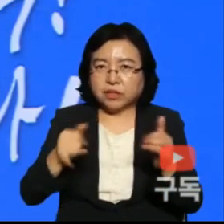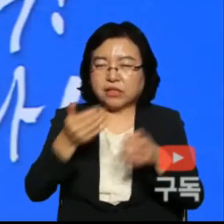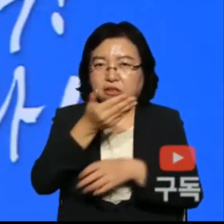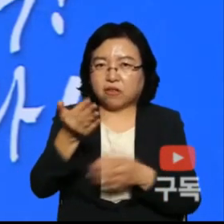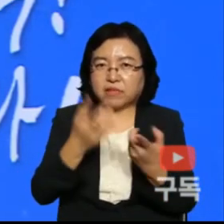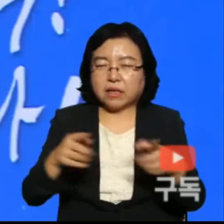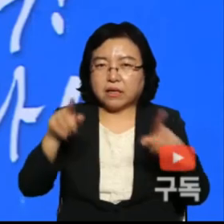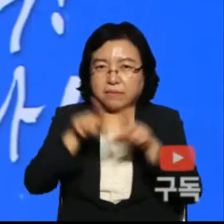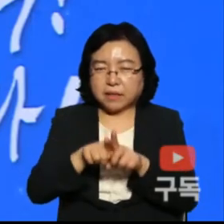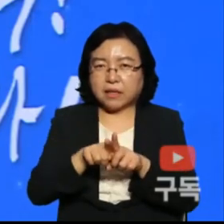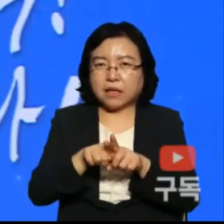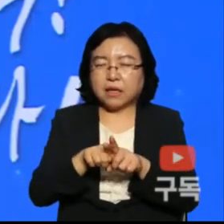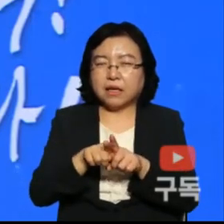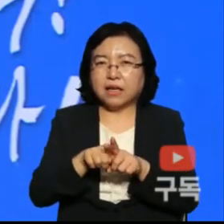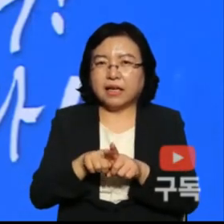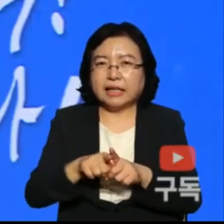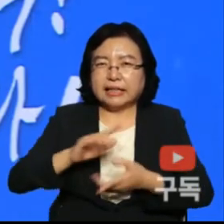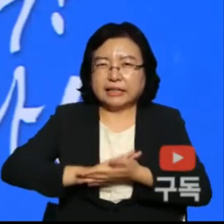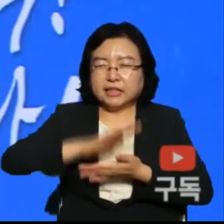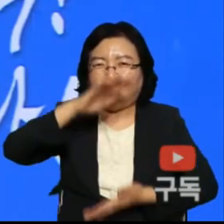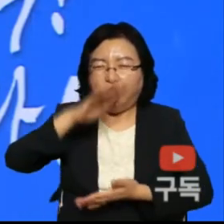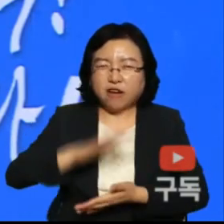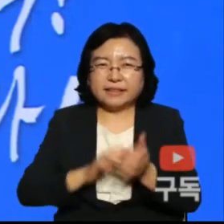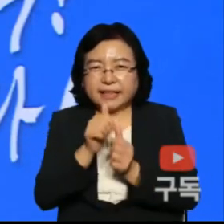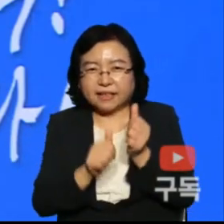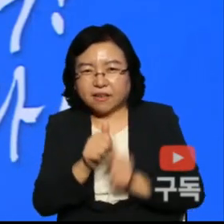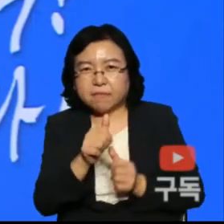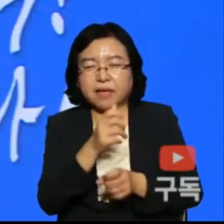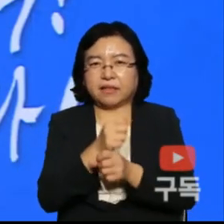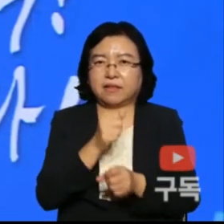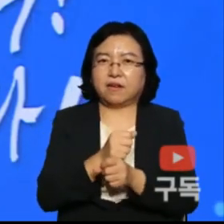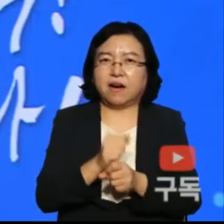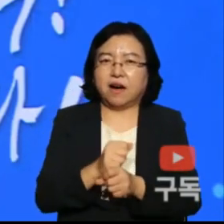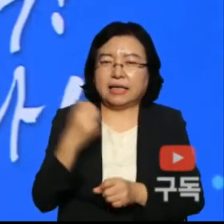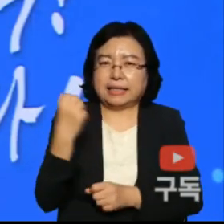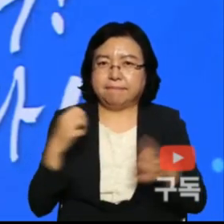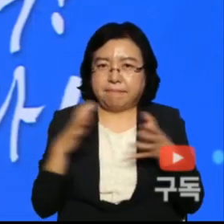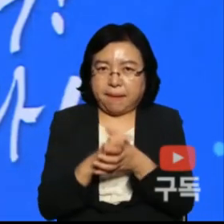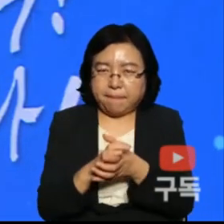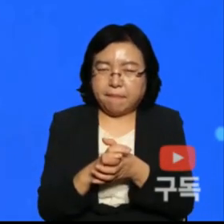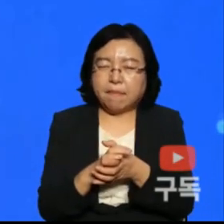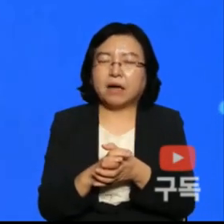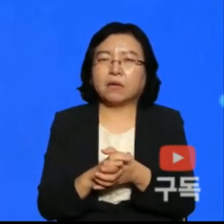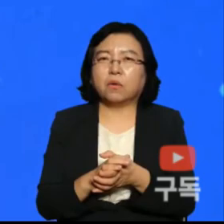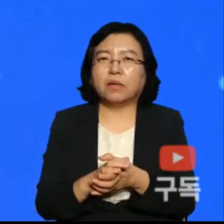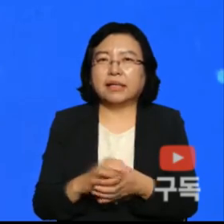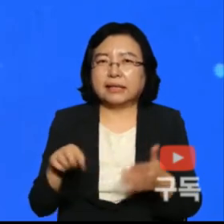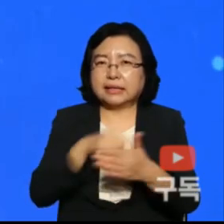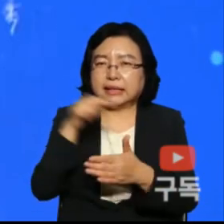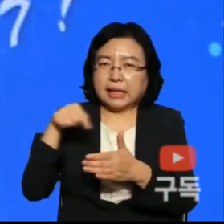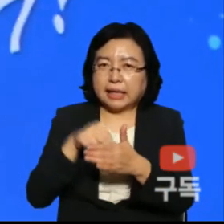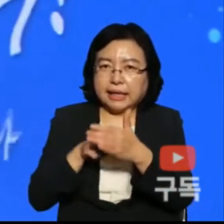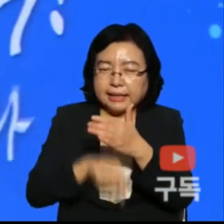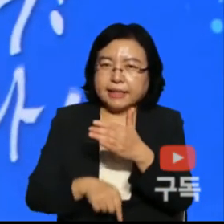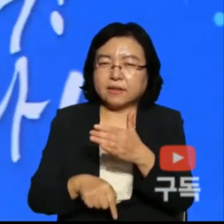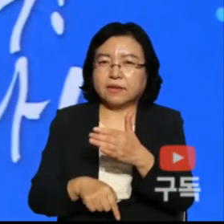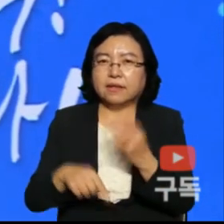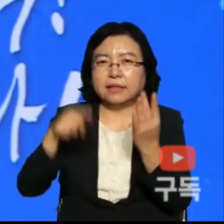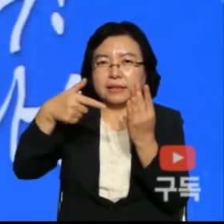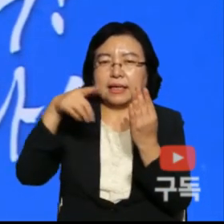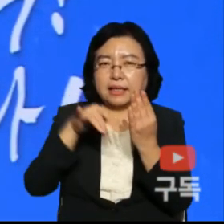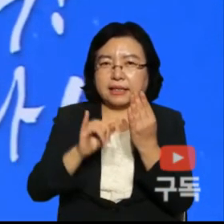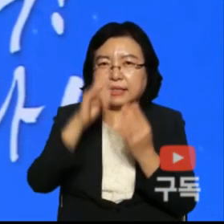함께 용광로 선대위 를 만들어서 똘똘 뭉치고 그 안에서 사기 민주정부